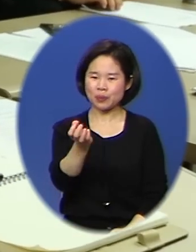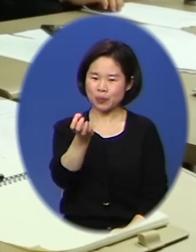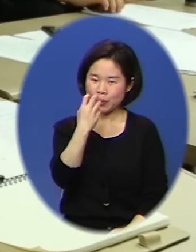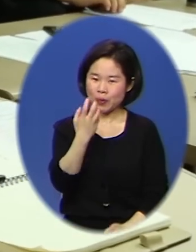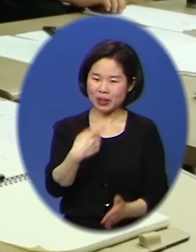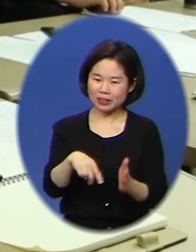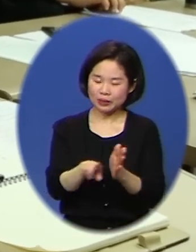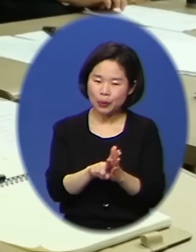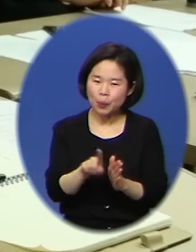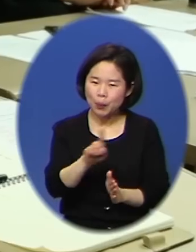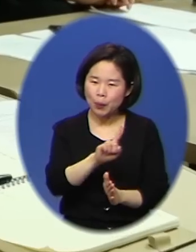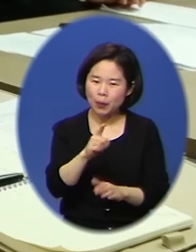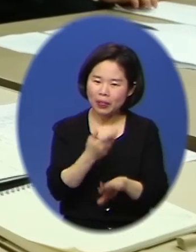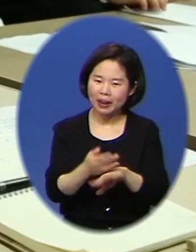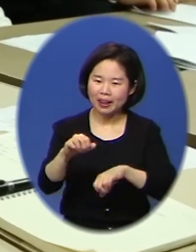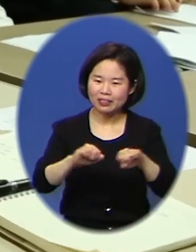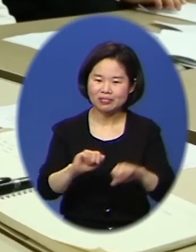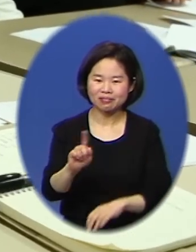행동들이 있나요?